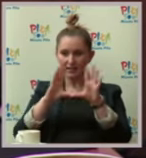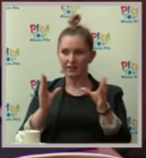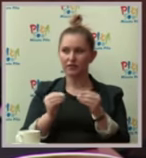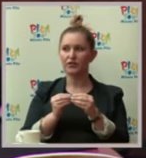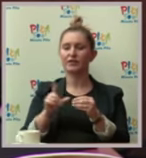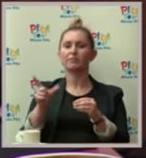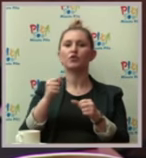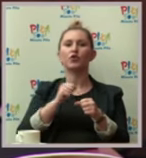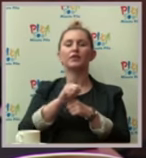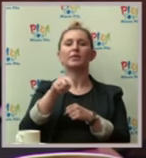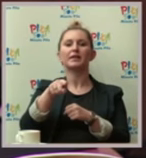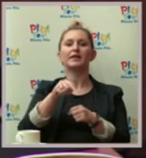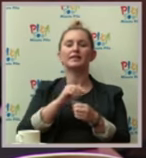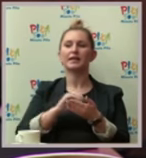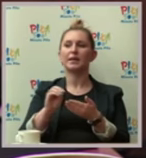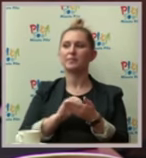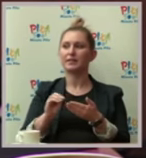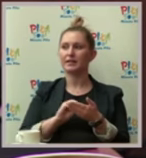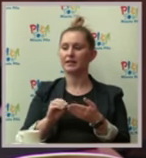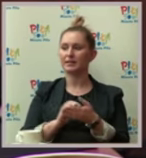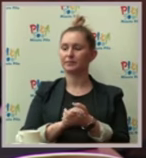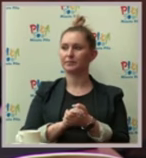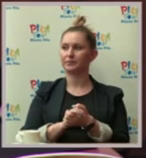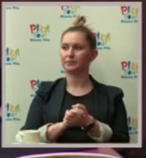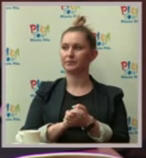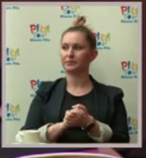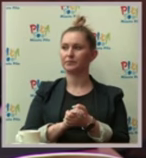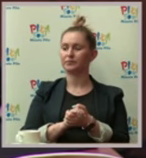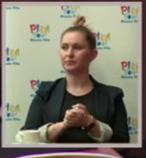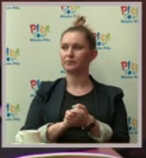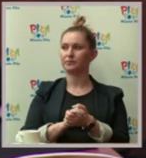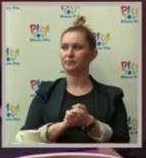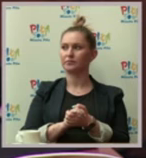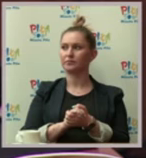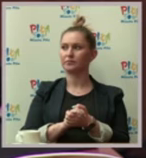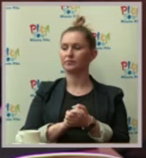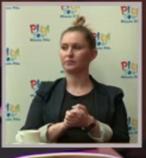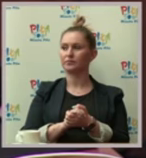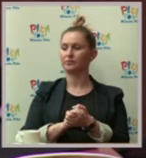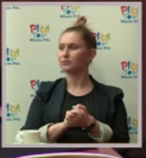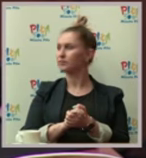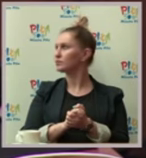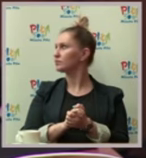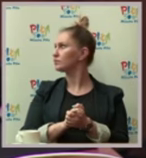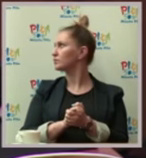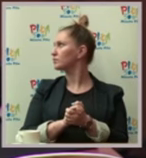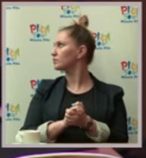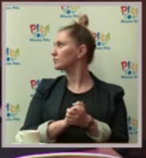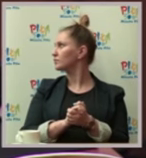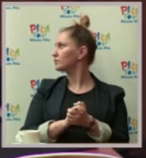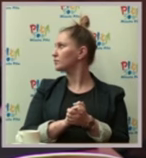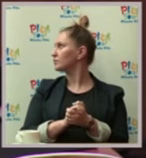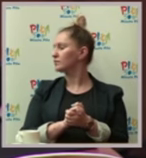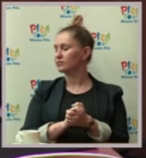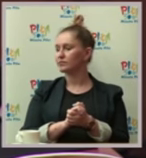podsumowaniu dokonanym przez pana prezydenta Krzysztofa Szewca w punkcie 6 na stronie 33